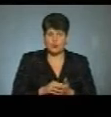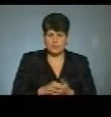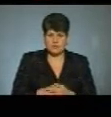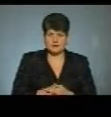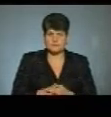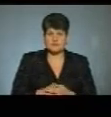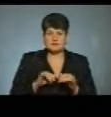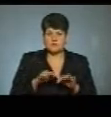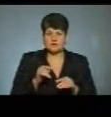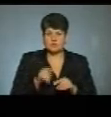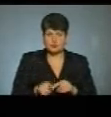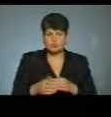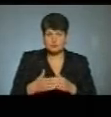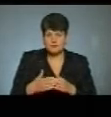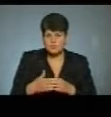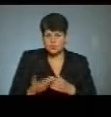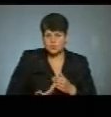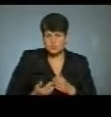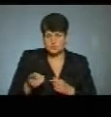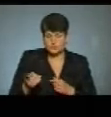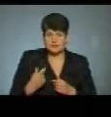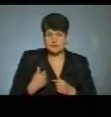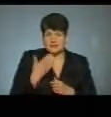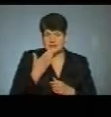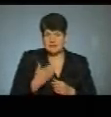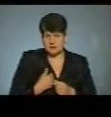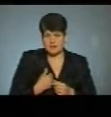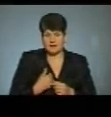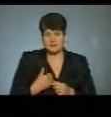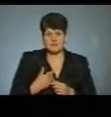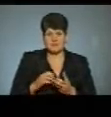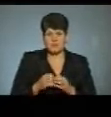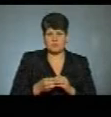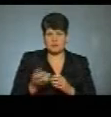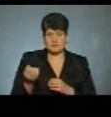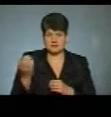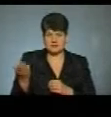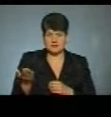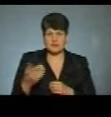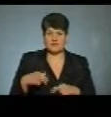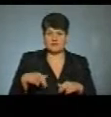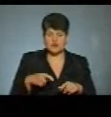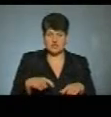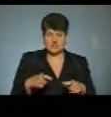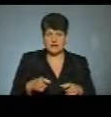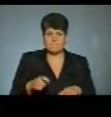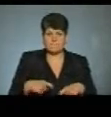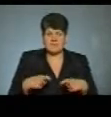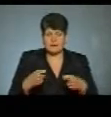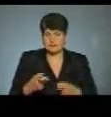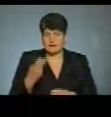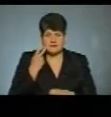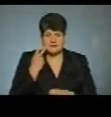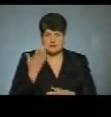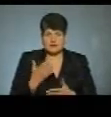документи. Справа в тому, що я дуже близько живу, тобто якщо б мене запиталися, мені не проблема підійти і брати. Мені вийшла побігати, як завжди, і я не